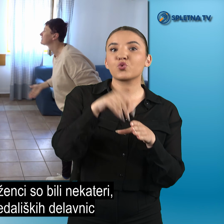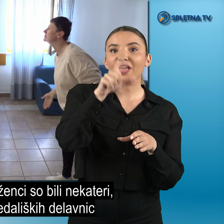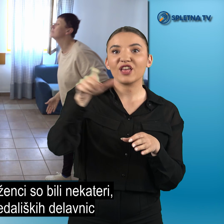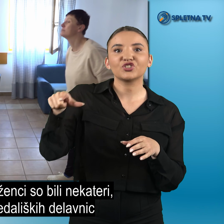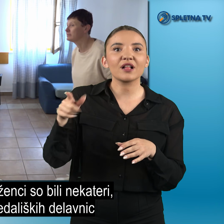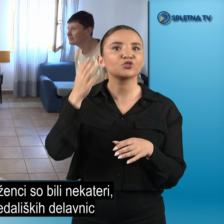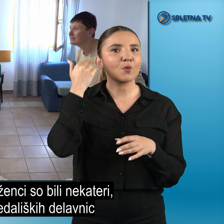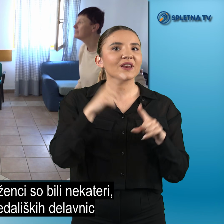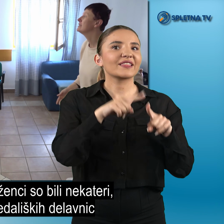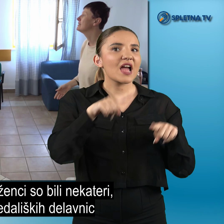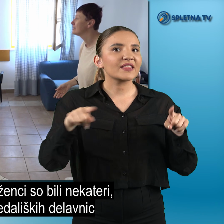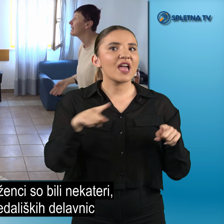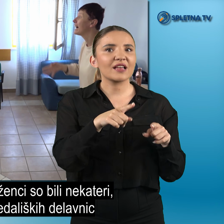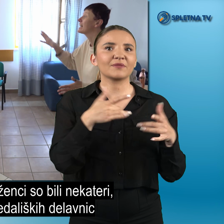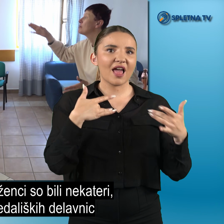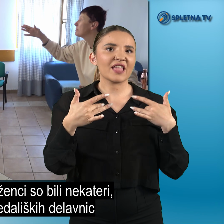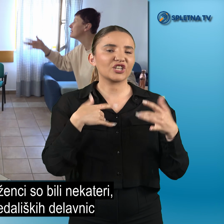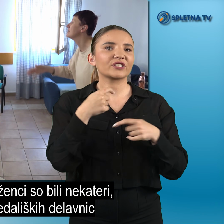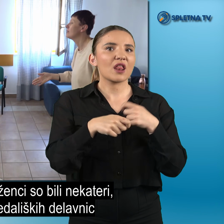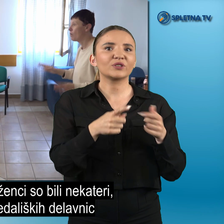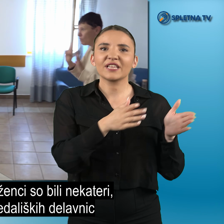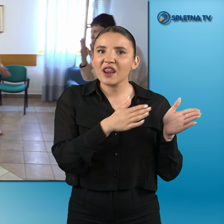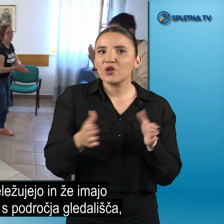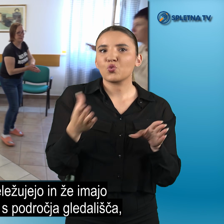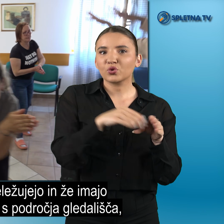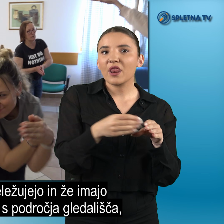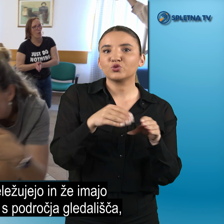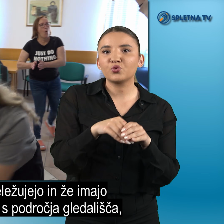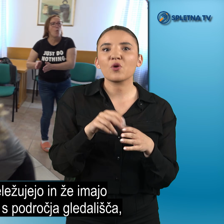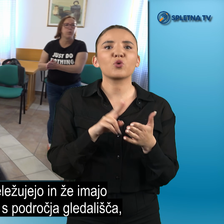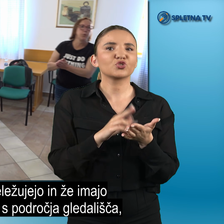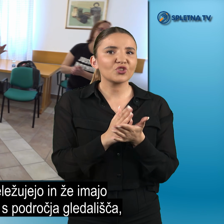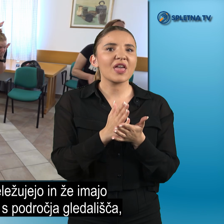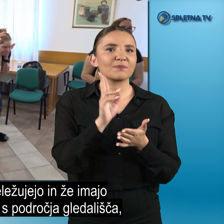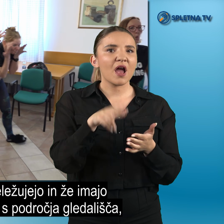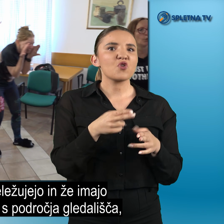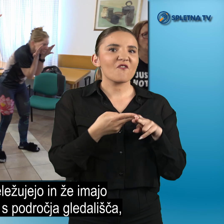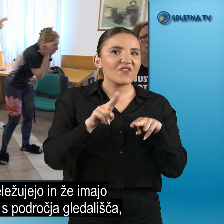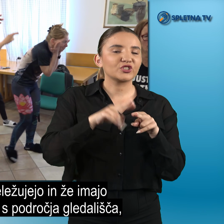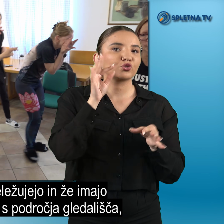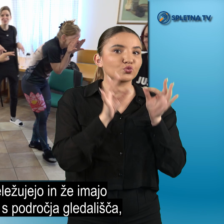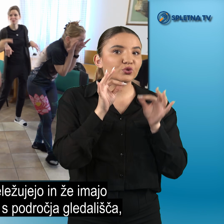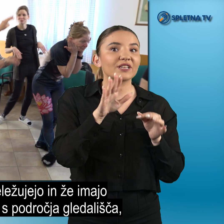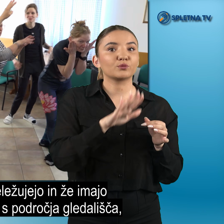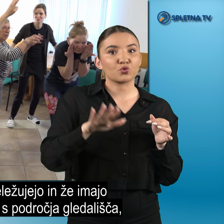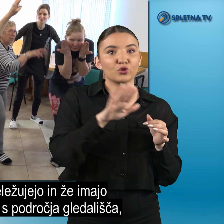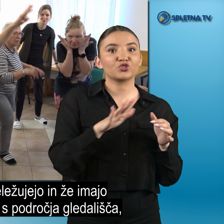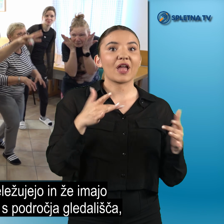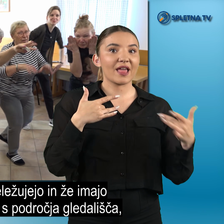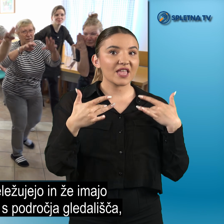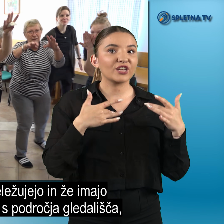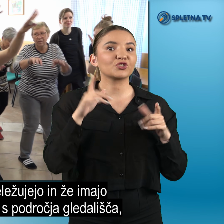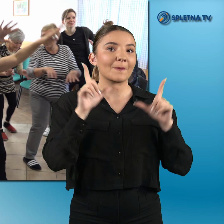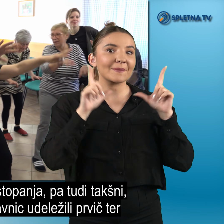Med udeleženci so bili nekateri, ki se gledaliških delavnic redno udeležujejo in že imajo več izkušenj z